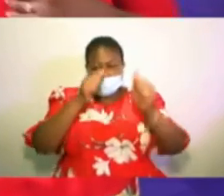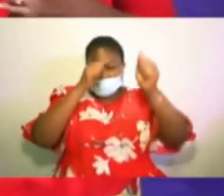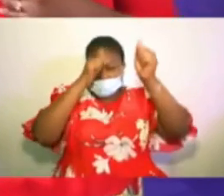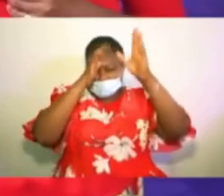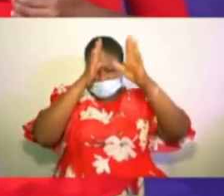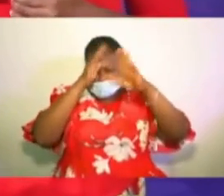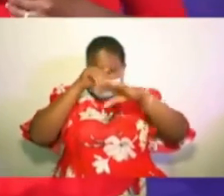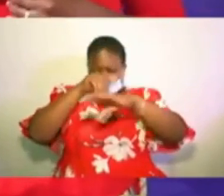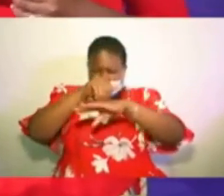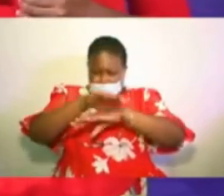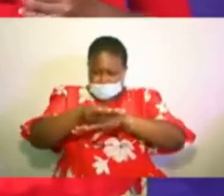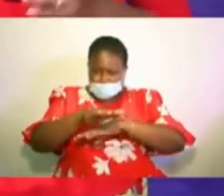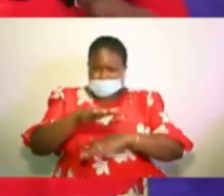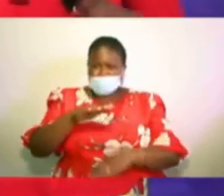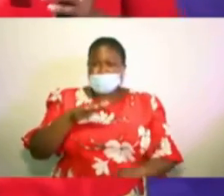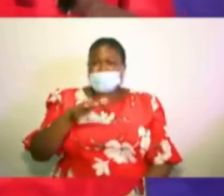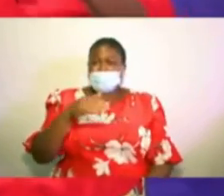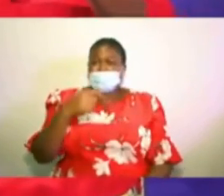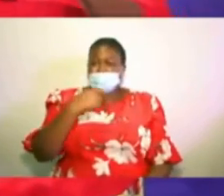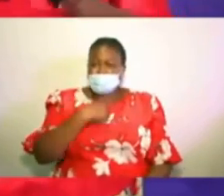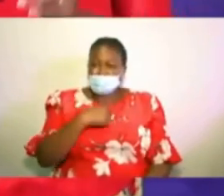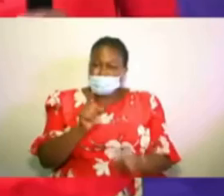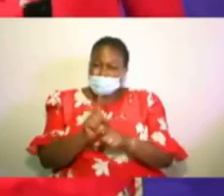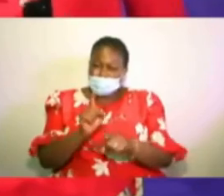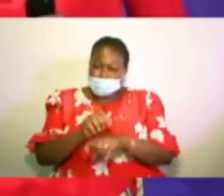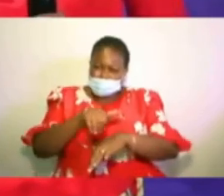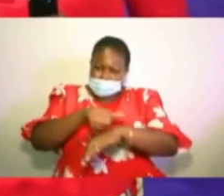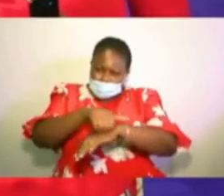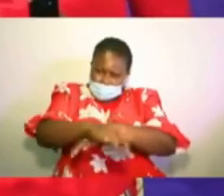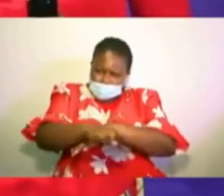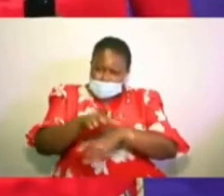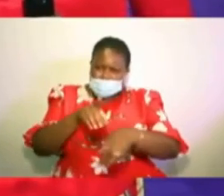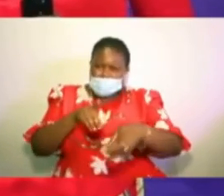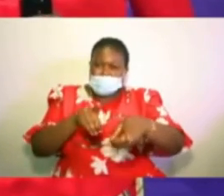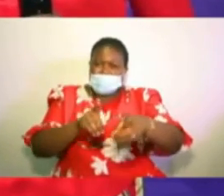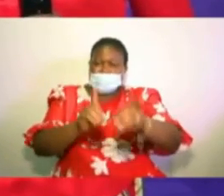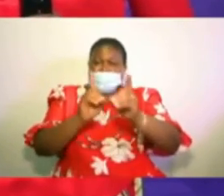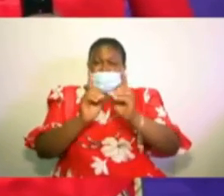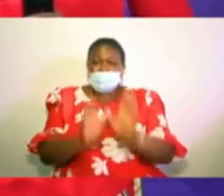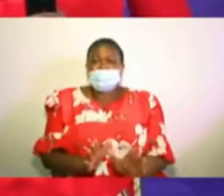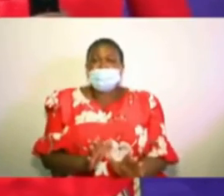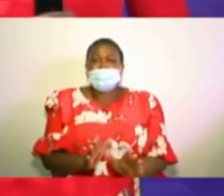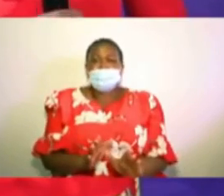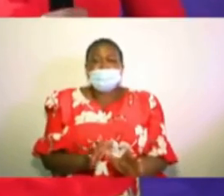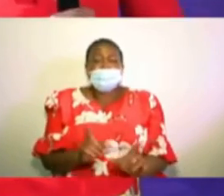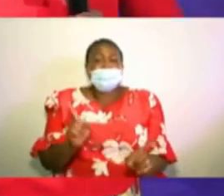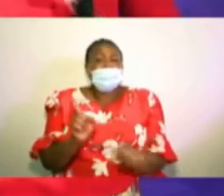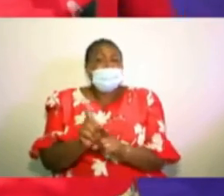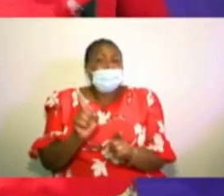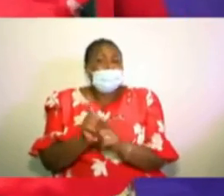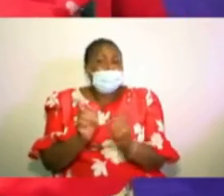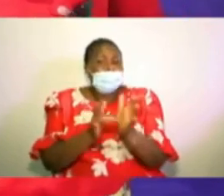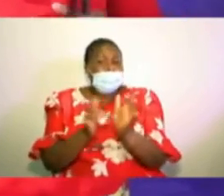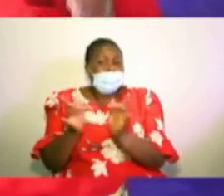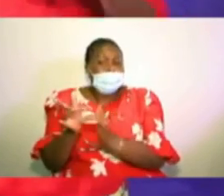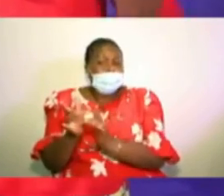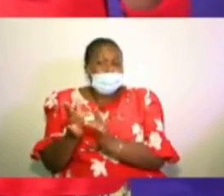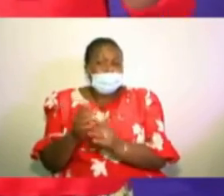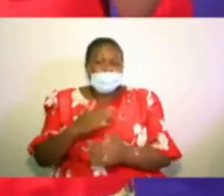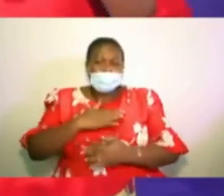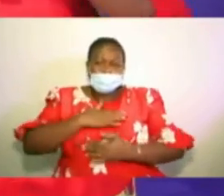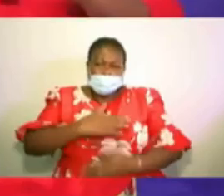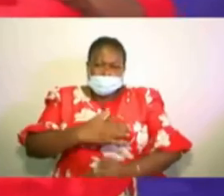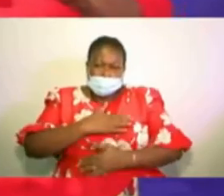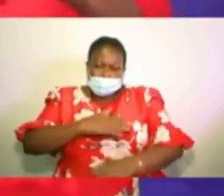m'a envoyé. So send I you. Je vous envoie aussi. And then the Bible said that he breathed into them. Et la Bible nous dit qu'il